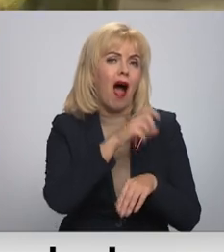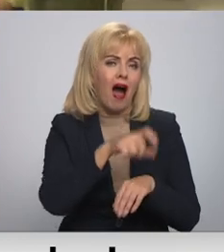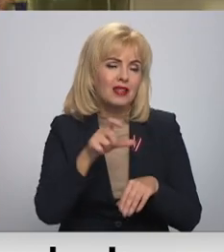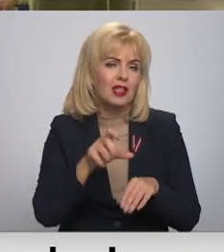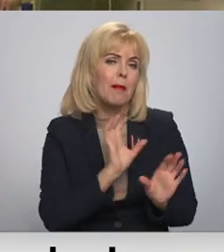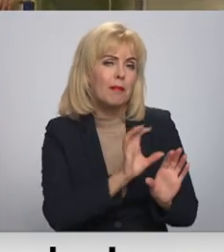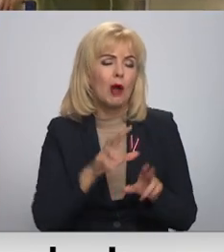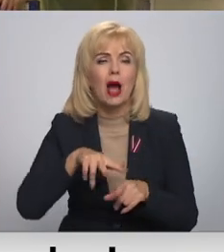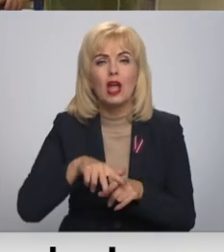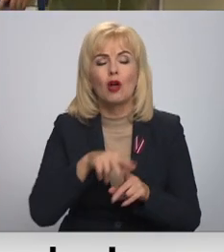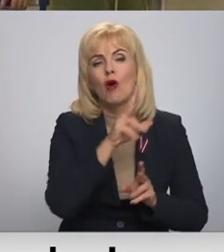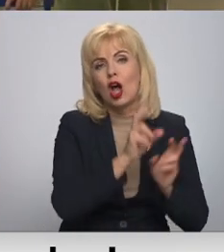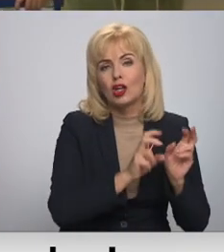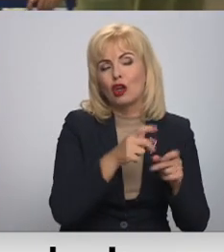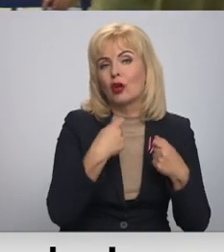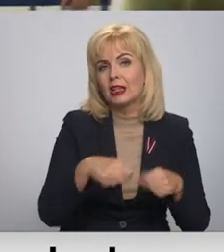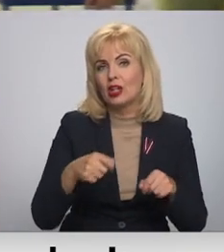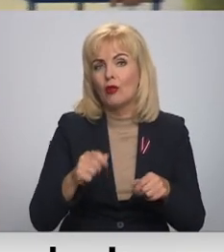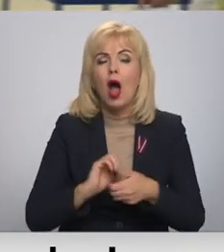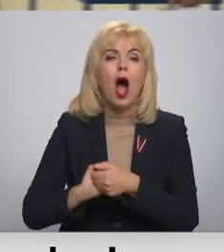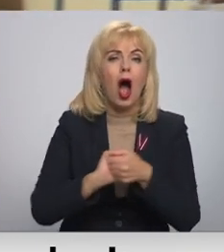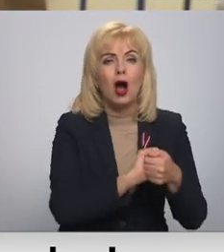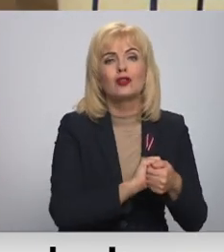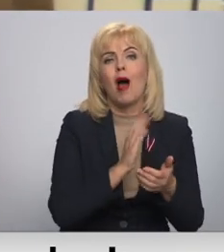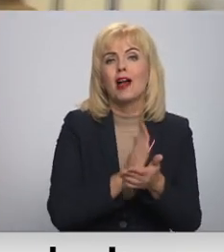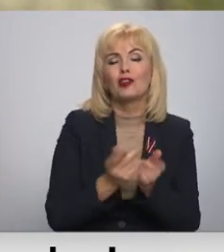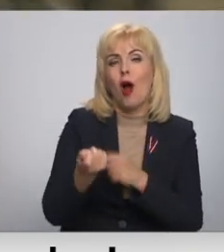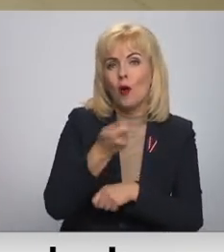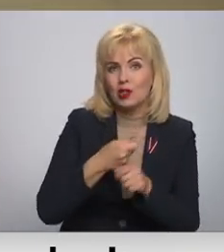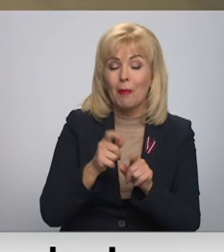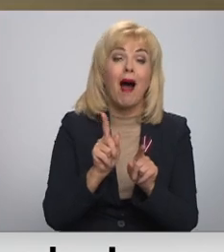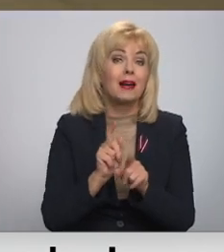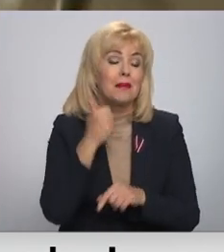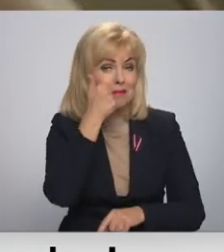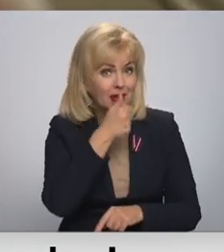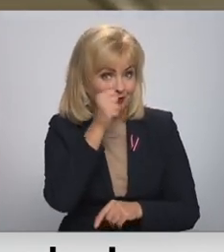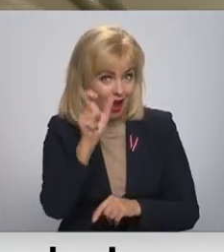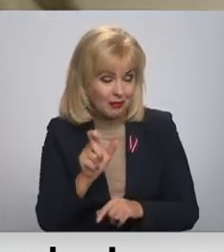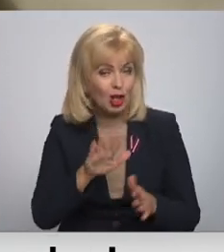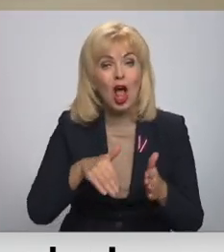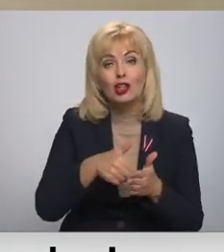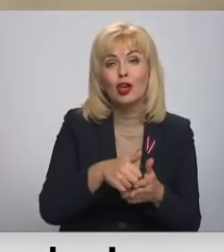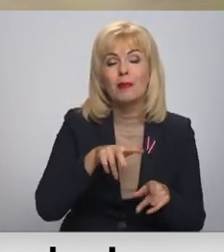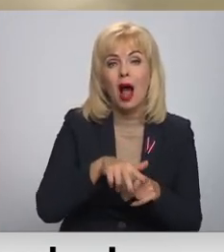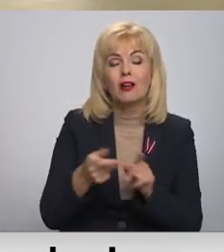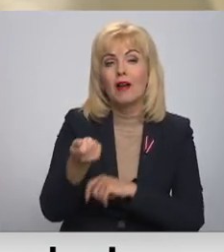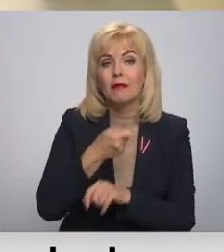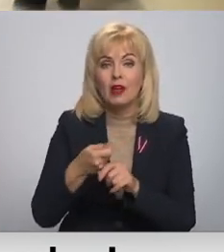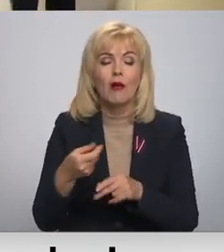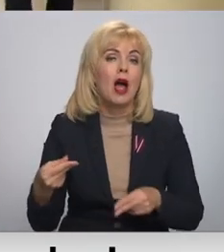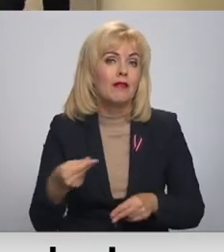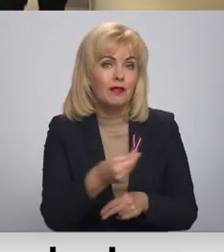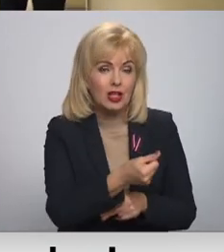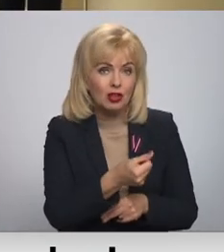parūpējušies Jelgavas ražotāju un tirgotāju asociācijā esošie uzņēmēji un privātpersonas. Līdz šim Jelgavā uzņēmēji finansēja